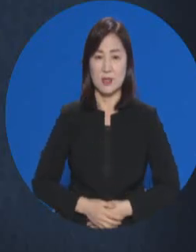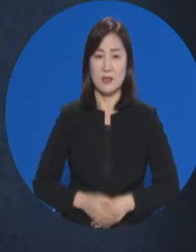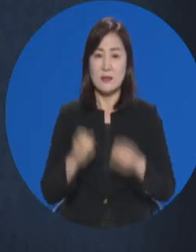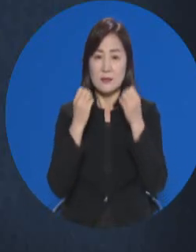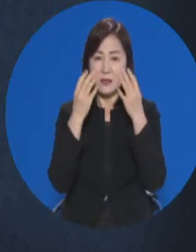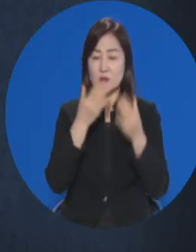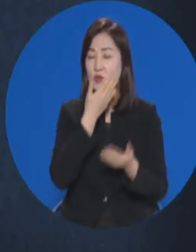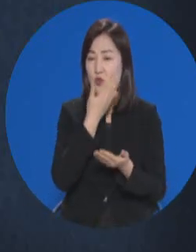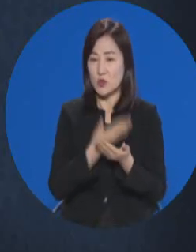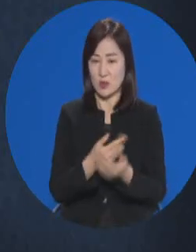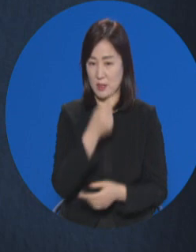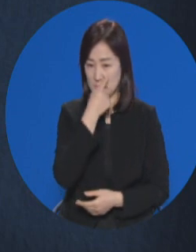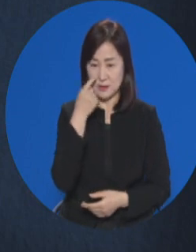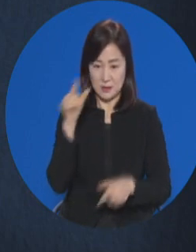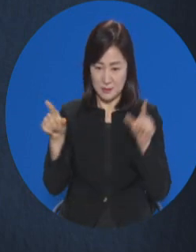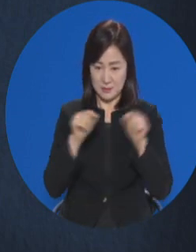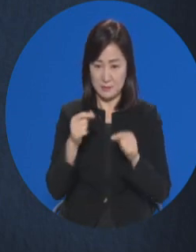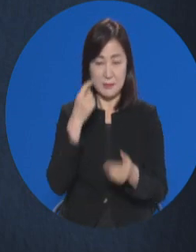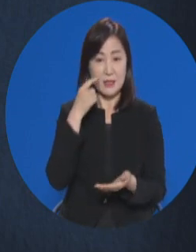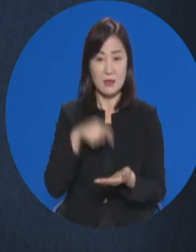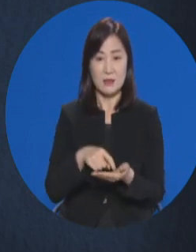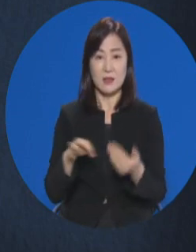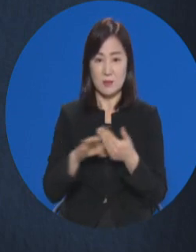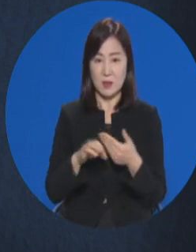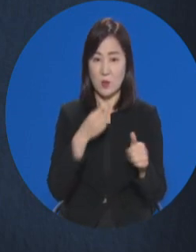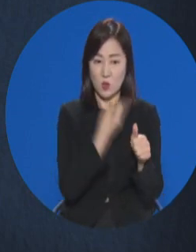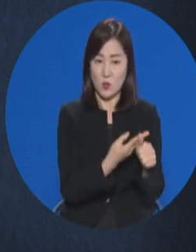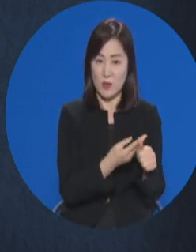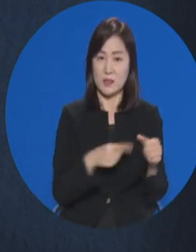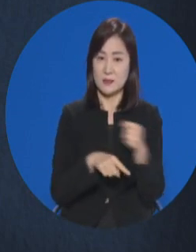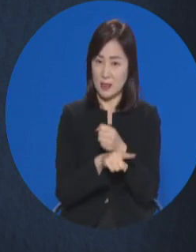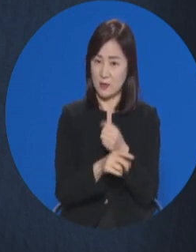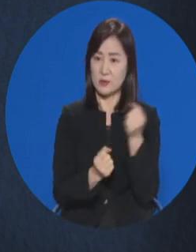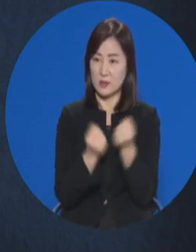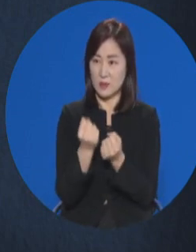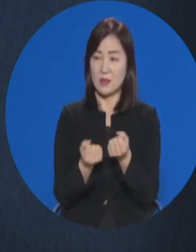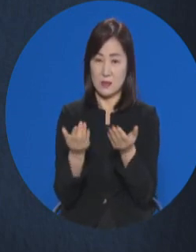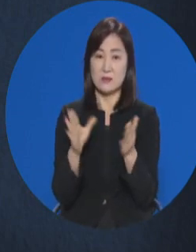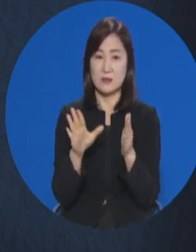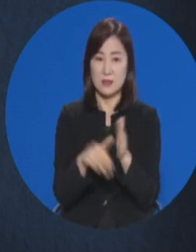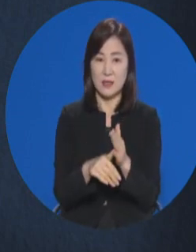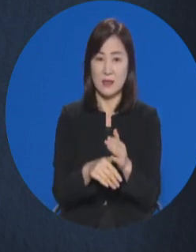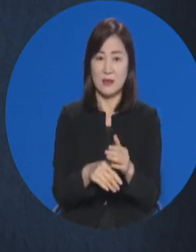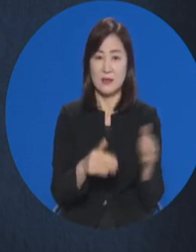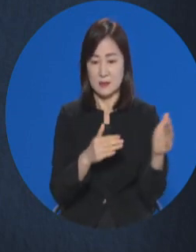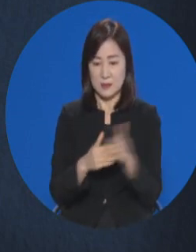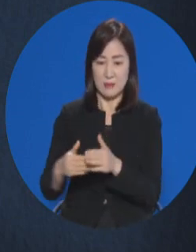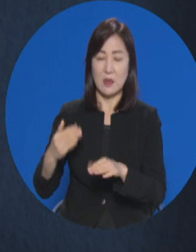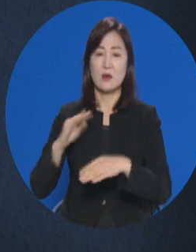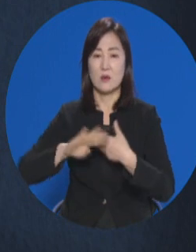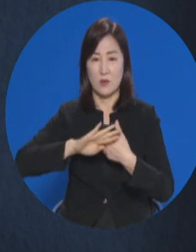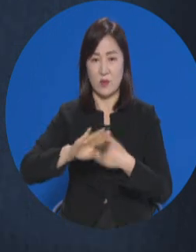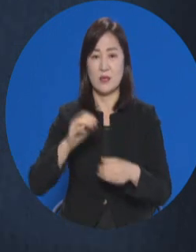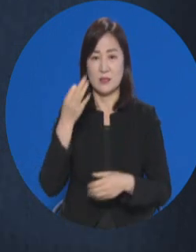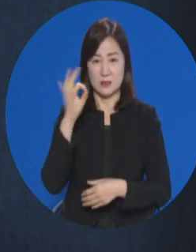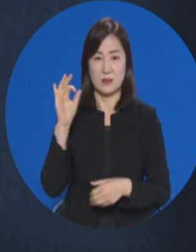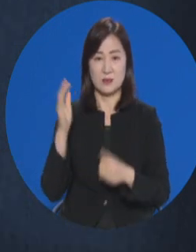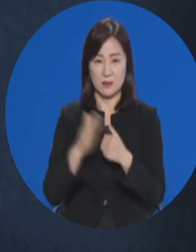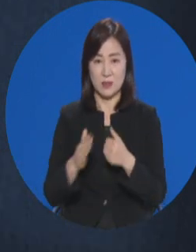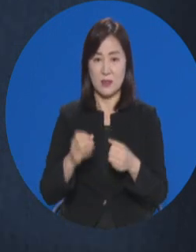중요한 증거가 발견된 경우에 고발인이 그 사유를 소명할 때에는 각하 처분의 예외를 규정하고 있기 때문에